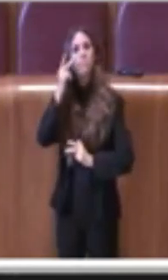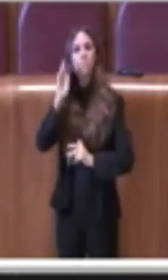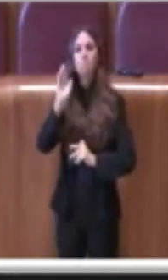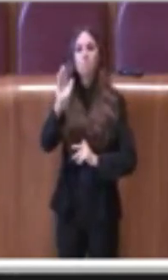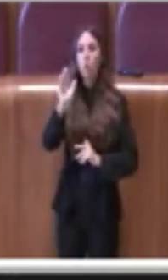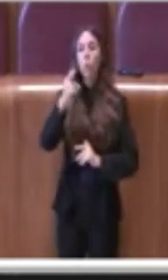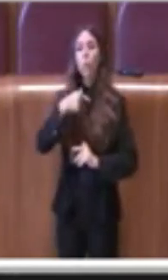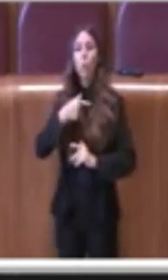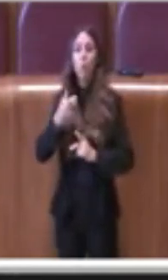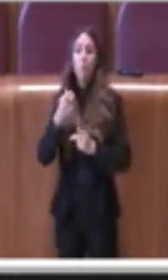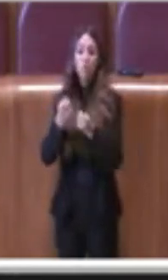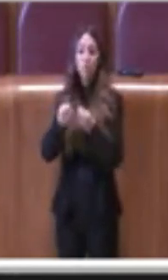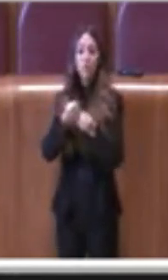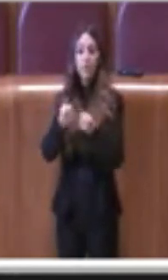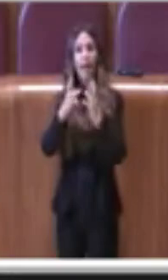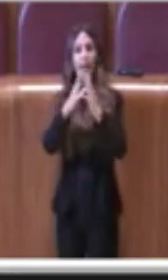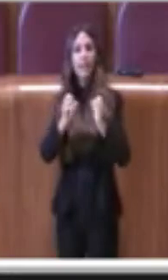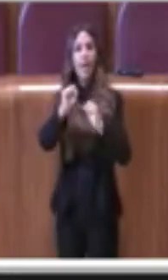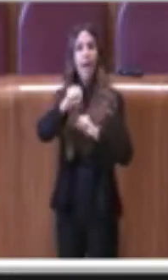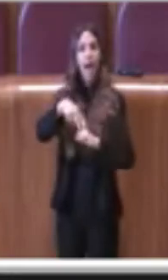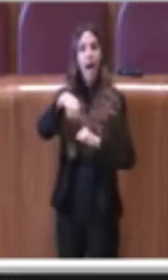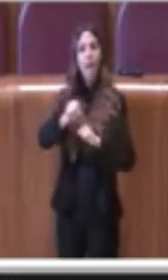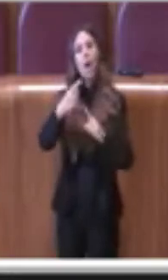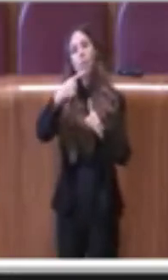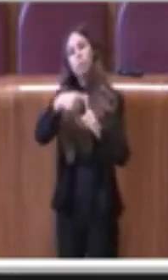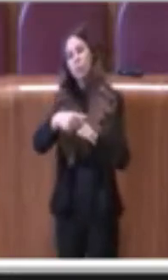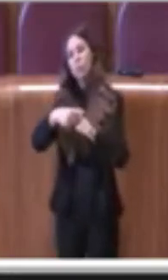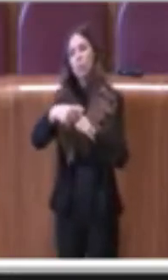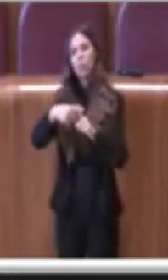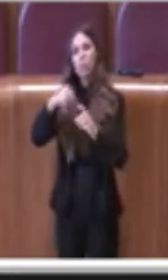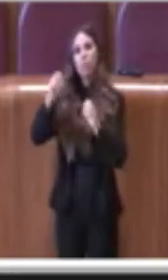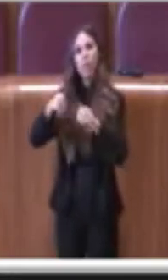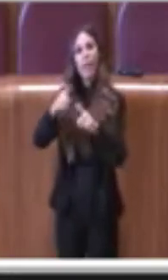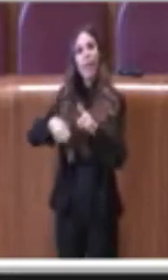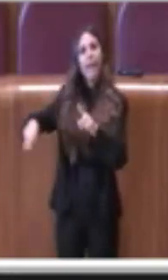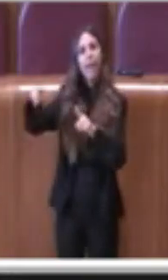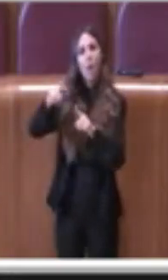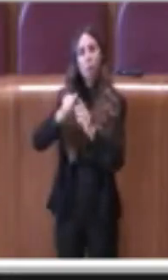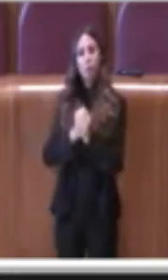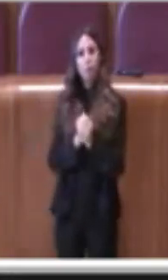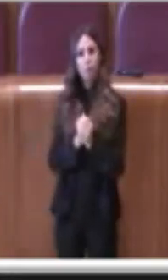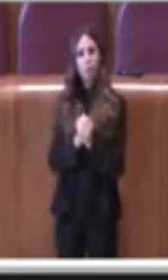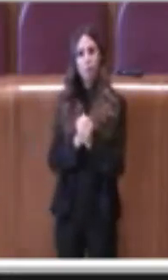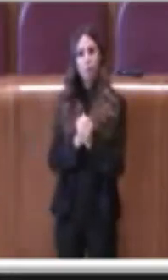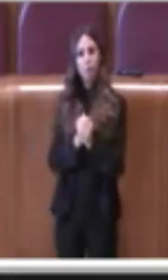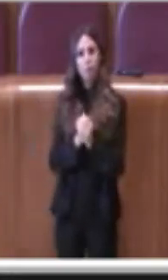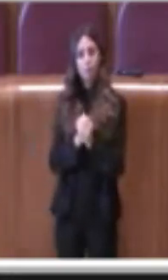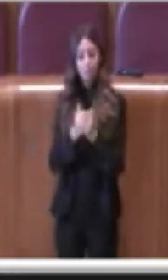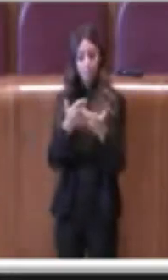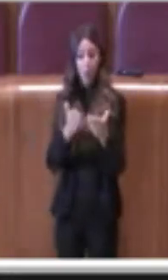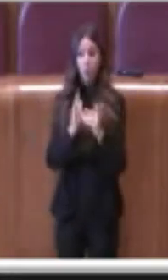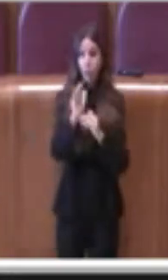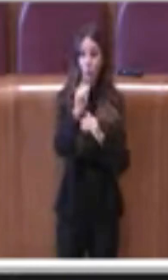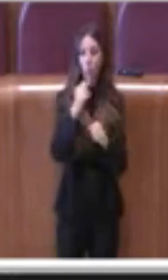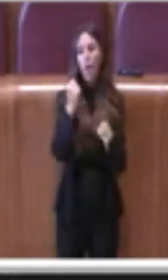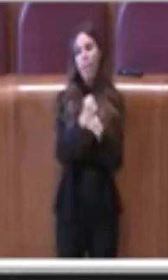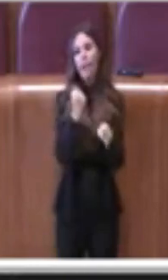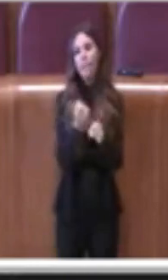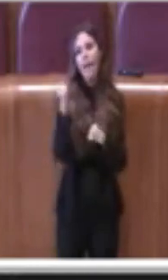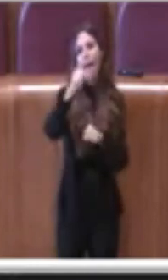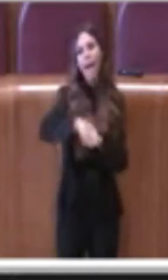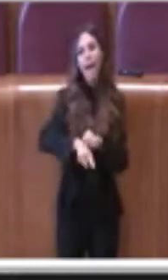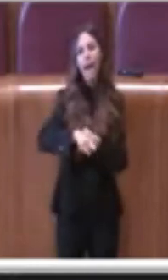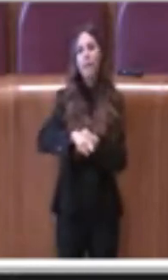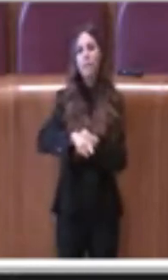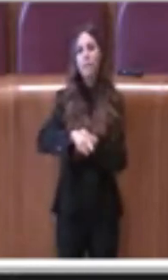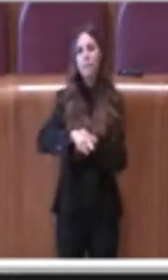gestione dell'azienda AMA e anche la gestione del ciclo dei rifiuti. Lavoreremo anche sul tema dei